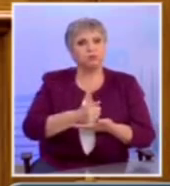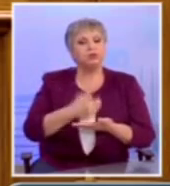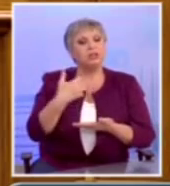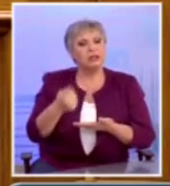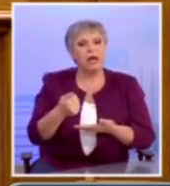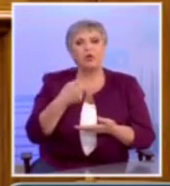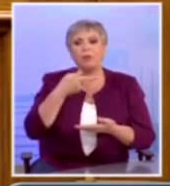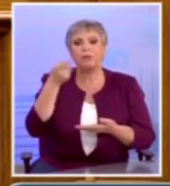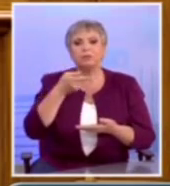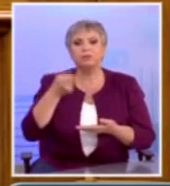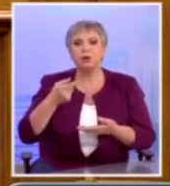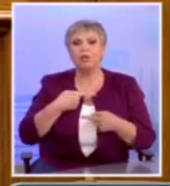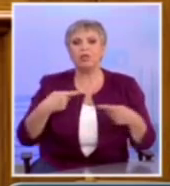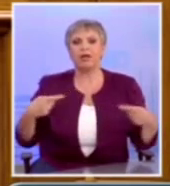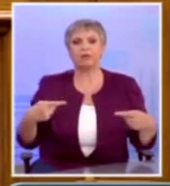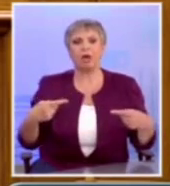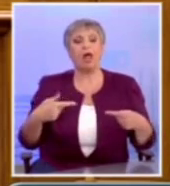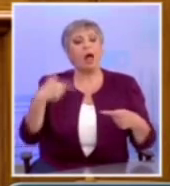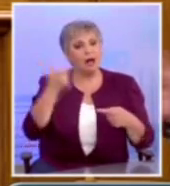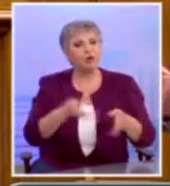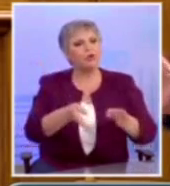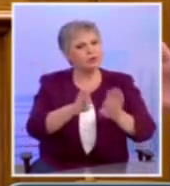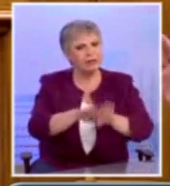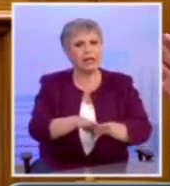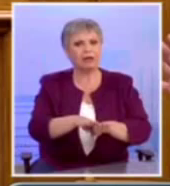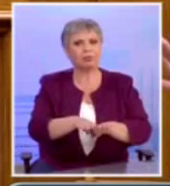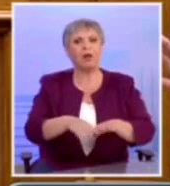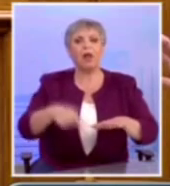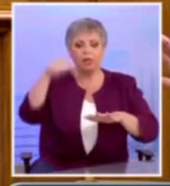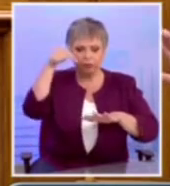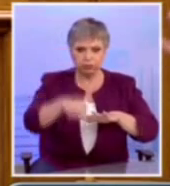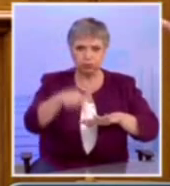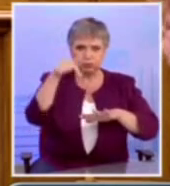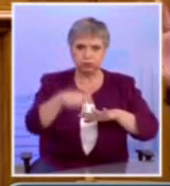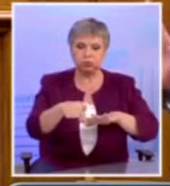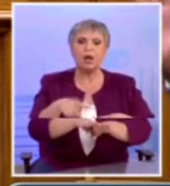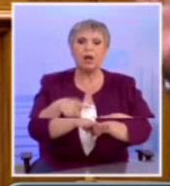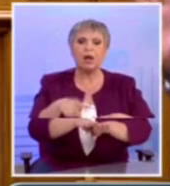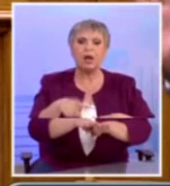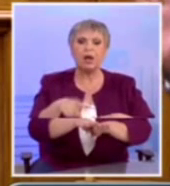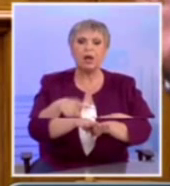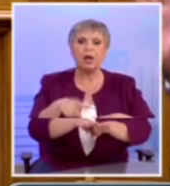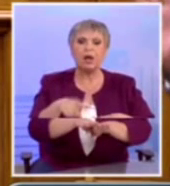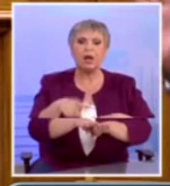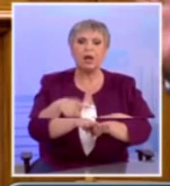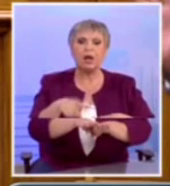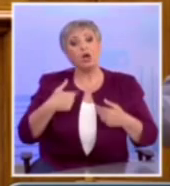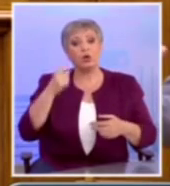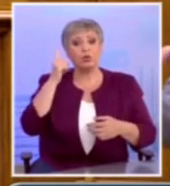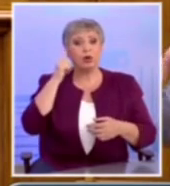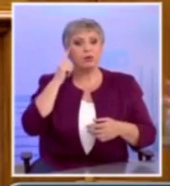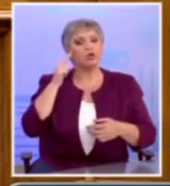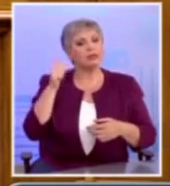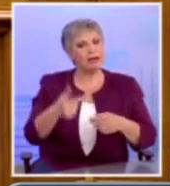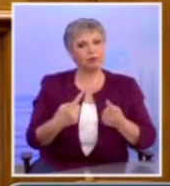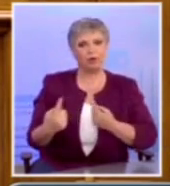το δημοσιονομικό κενό. Άρα, αυτό κατά την άποψή μου ήταν μια πολύ δύσκολη